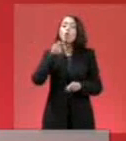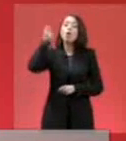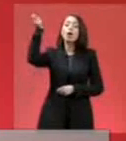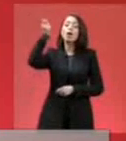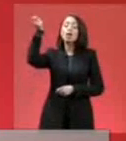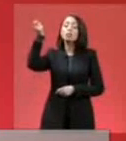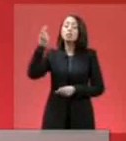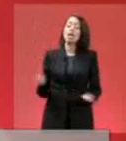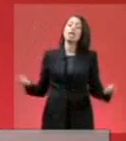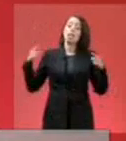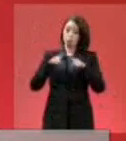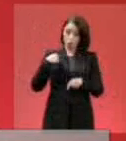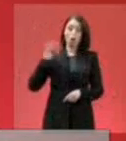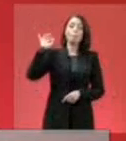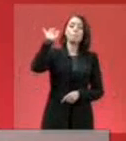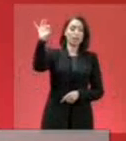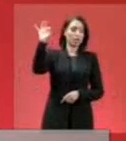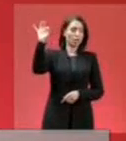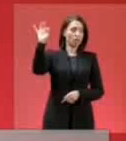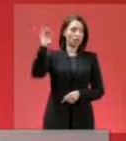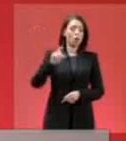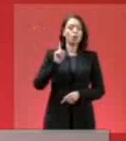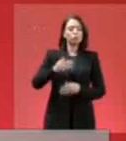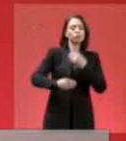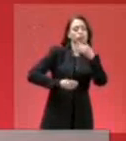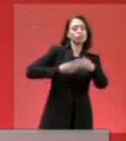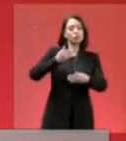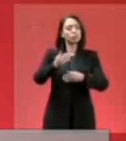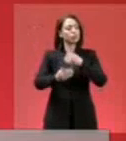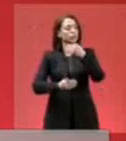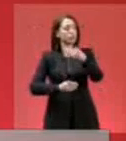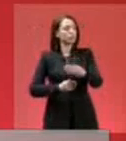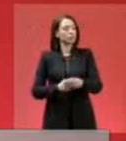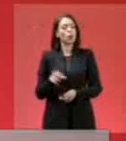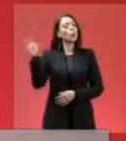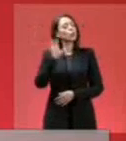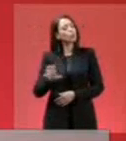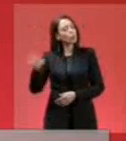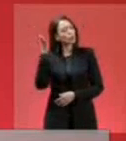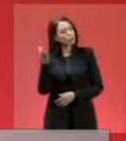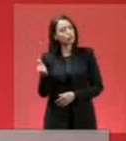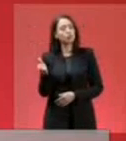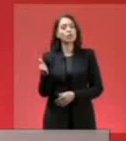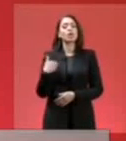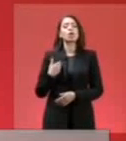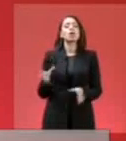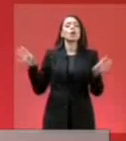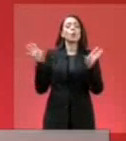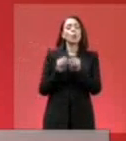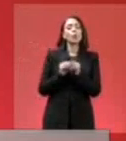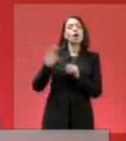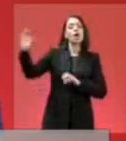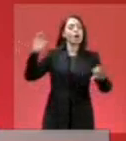ενώ ταυτόχρονα πετύχαμε το ένα μετά το άλλο τα ρεκόρ και στον τουρισμό και στις άμεσες ξένες